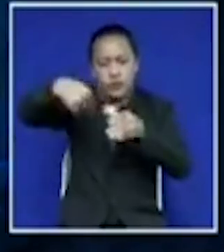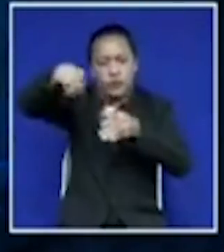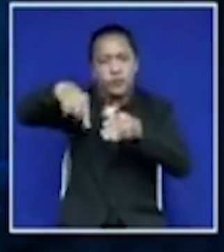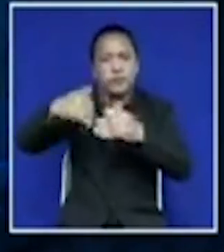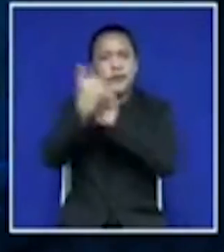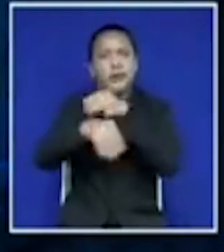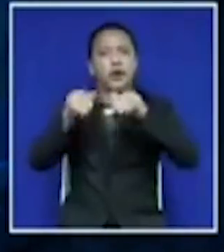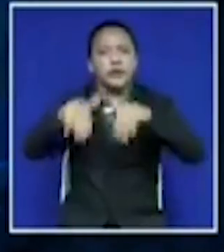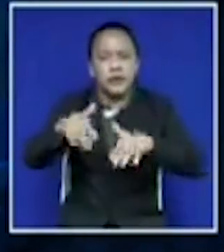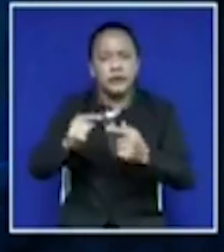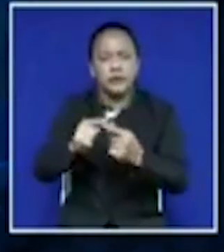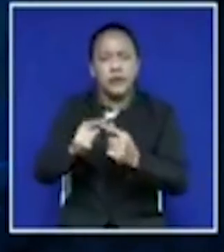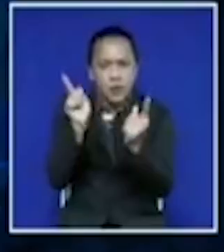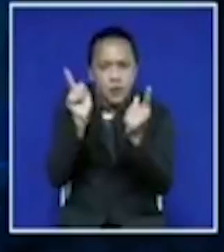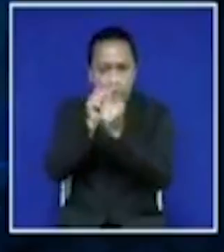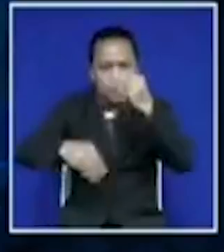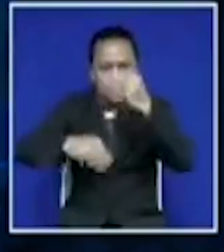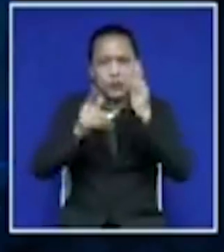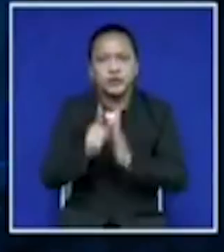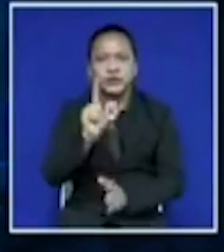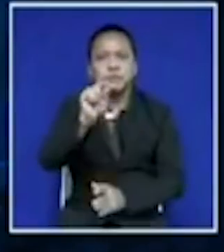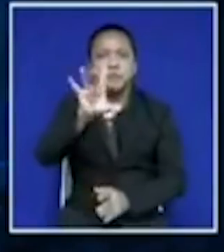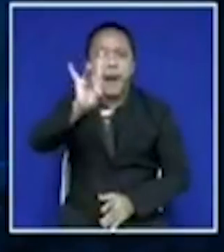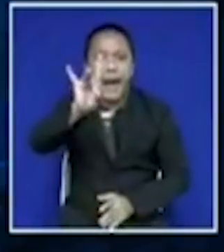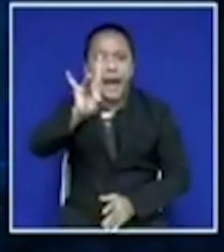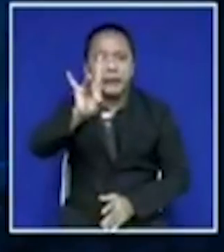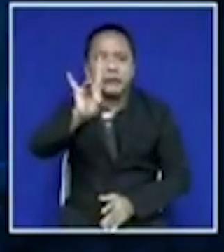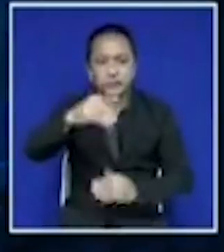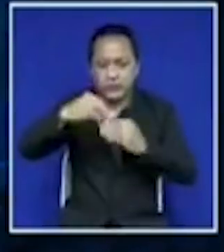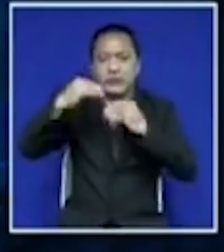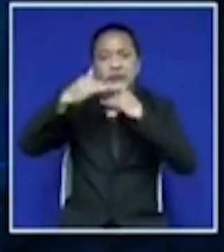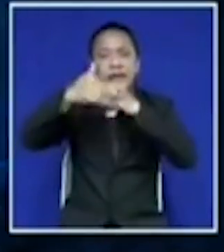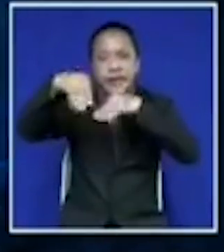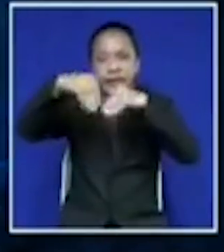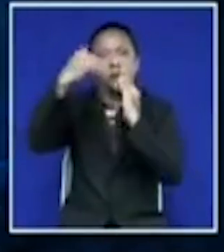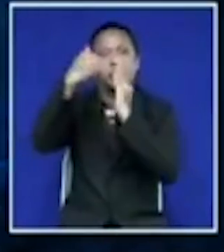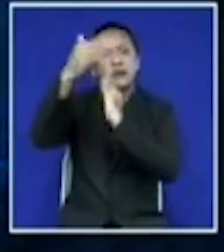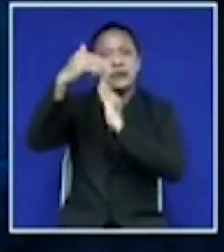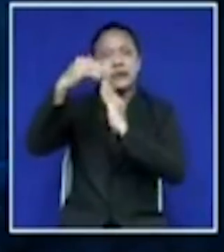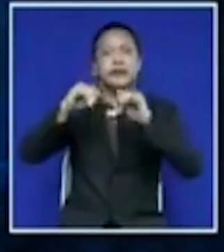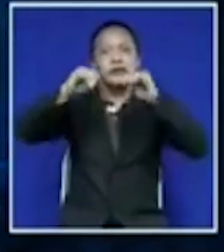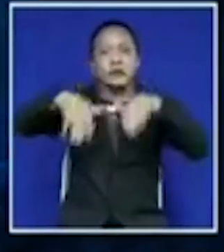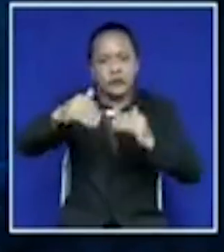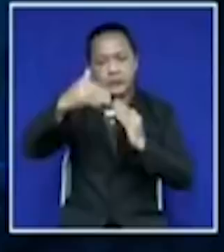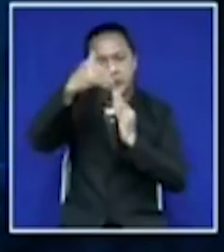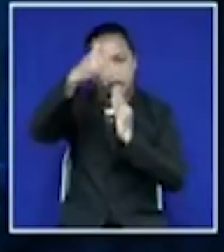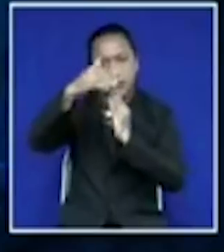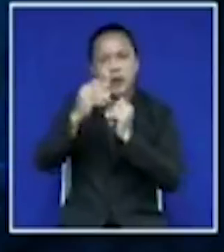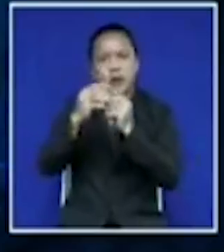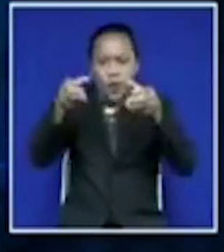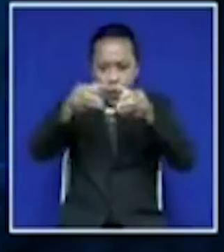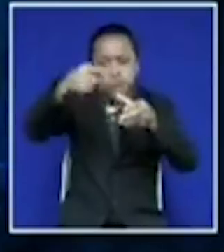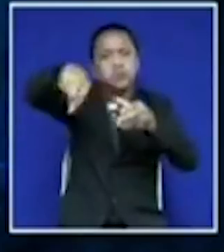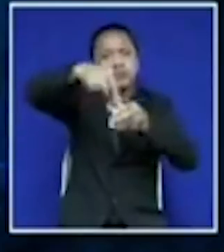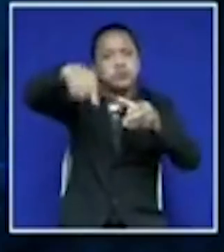นีย์เขาเจอเพิ่มขึ้นอีก28รายในพื้นที่ชายหาดทางตอนเหนือของกรุงซิดนีย์ซึ่งเป็นการติดเชื้อแบบกลุ่มก้